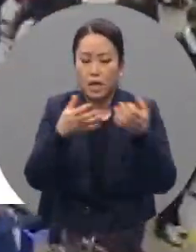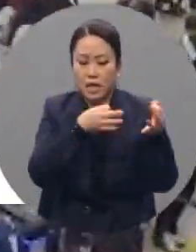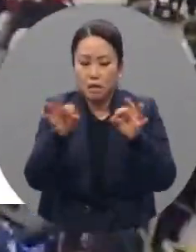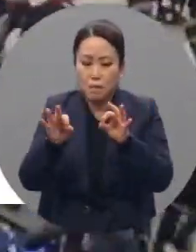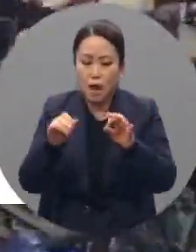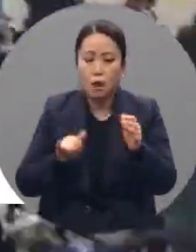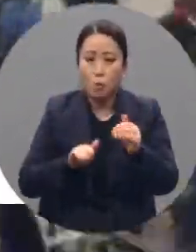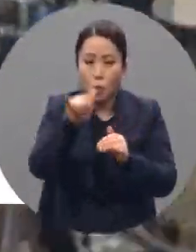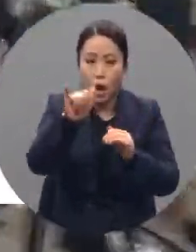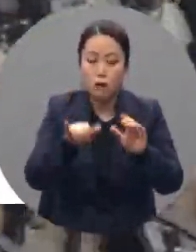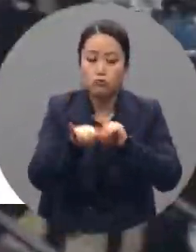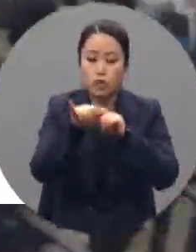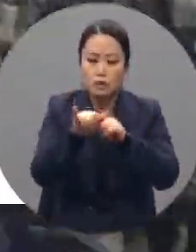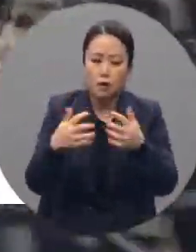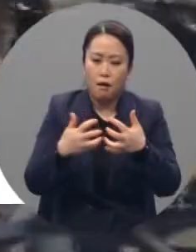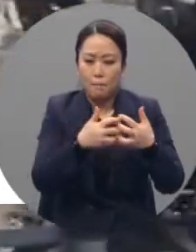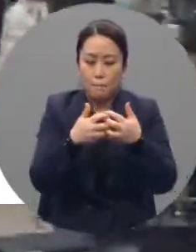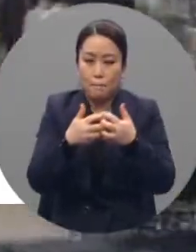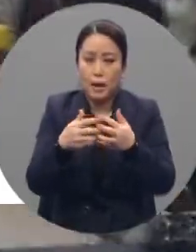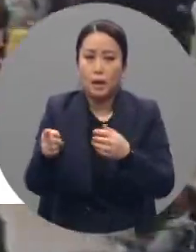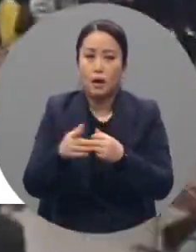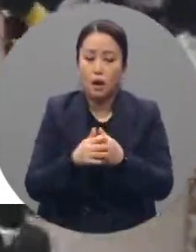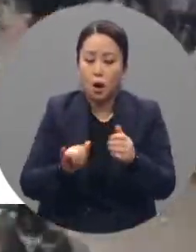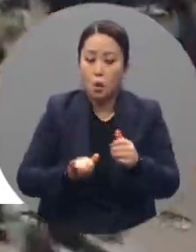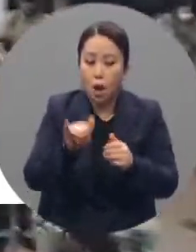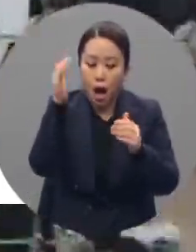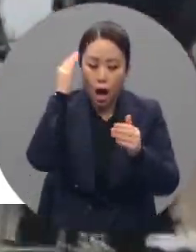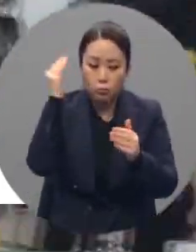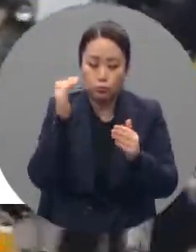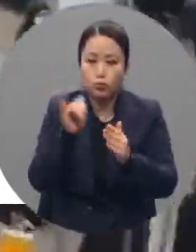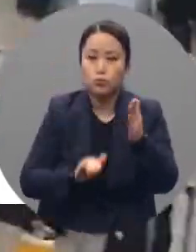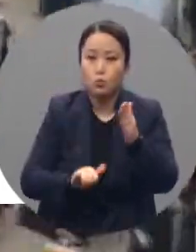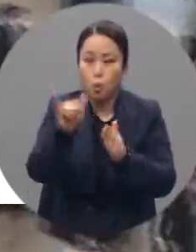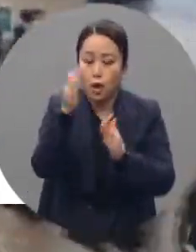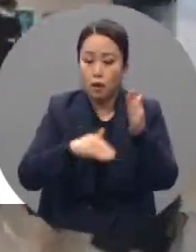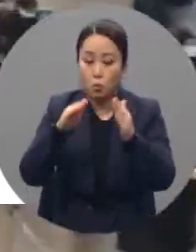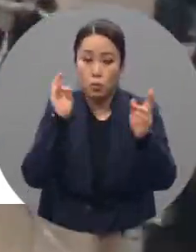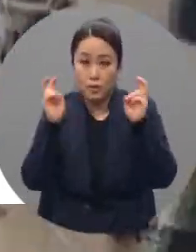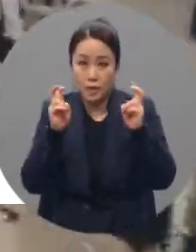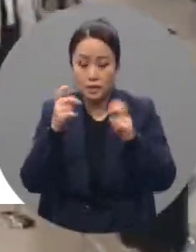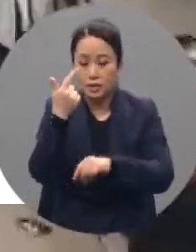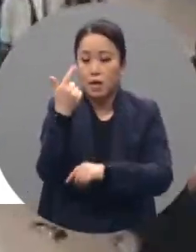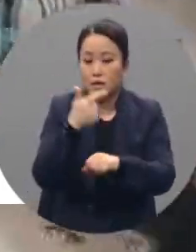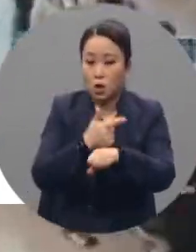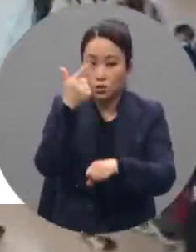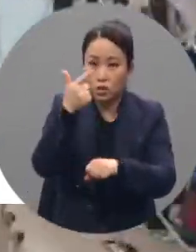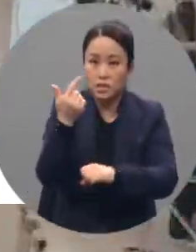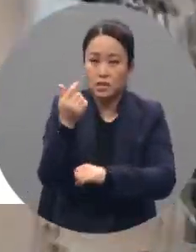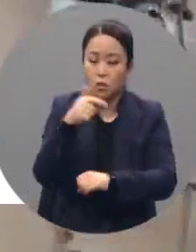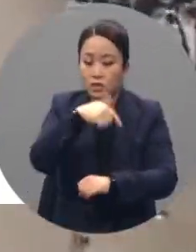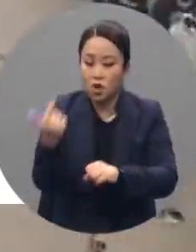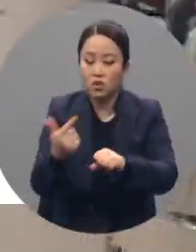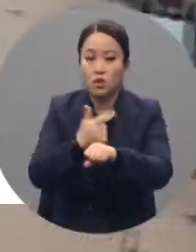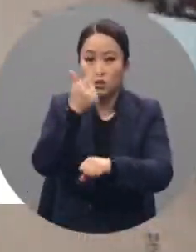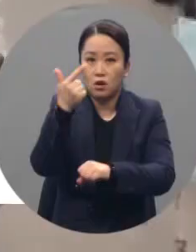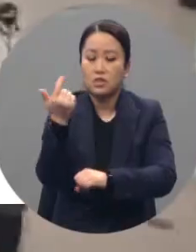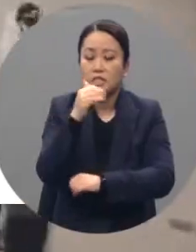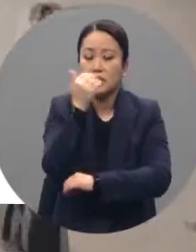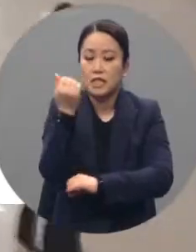혼잡을 빚었습니다. 한국공항공사는 오늘 오후 6시 기준 김해공항에서 출발하거나 도착하는 항공기